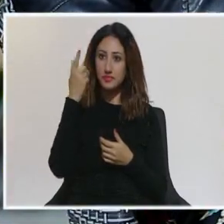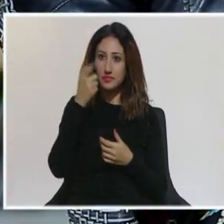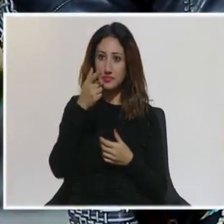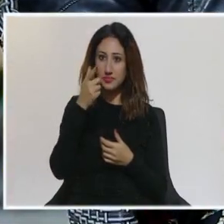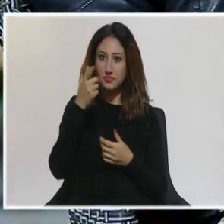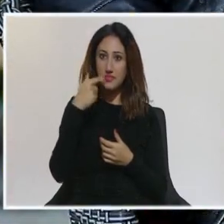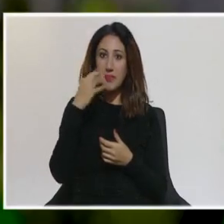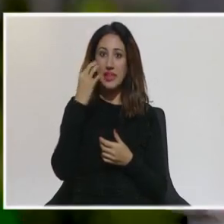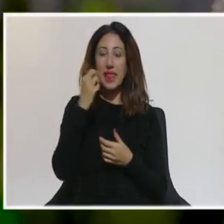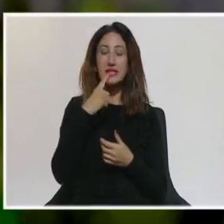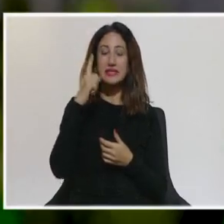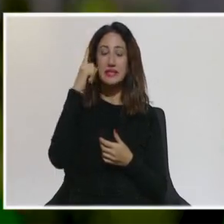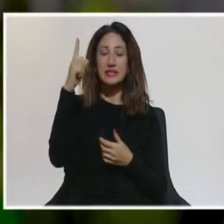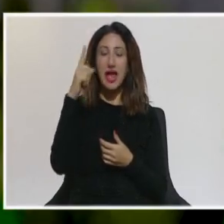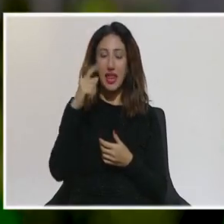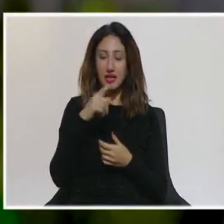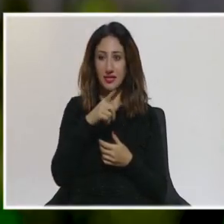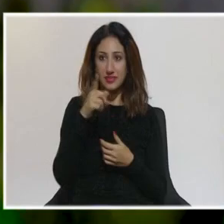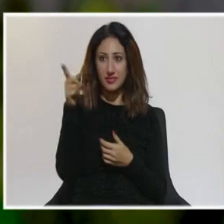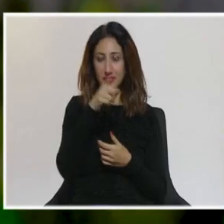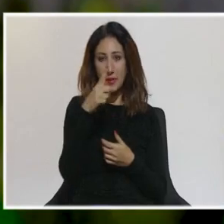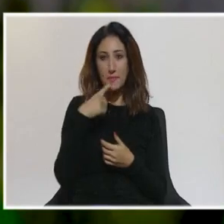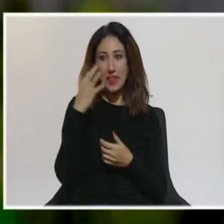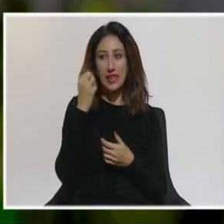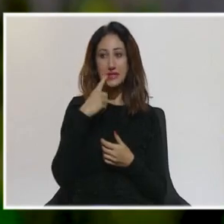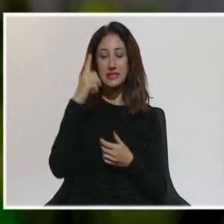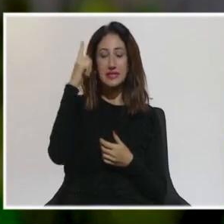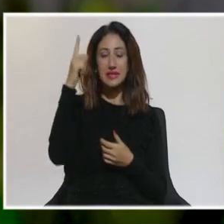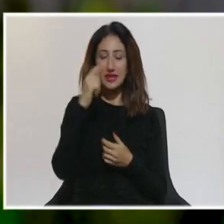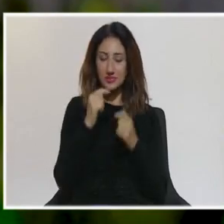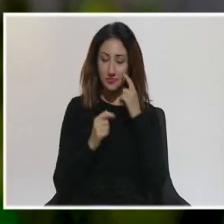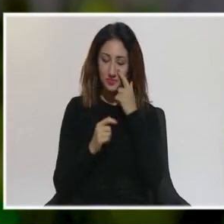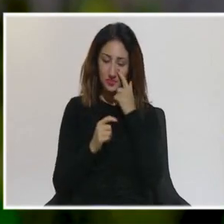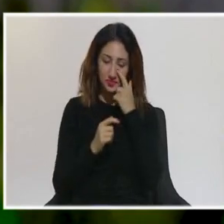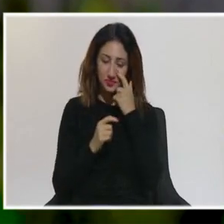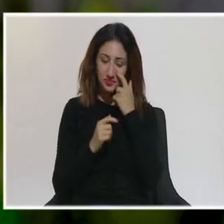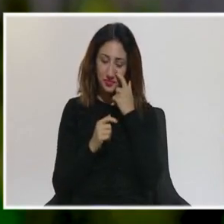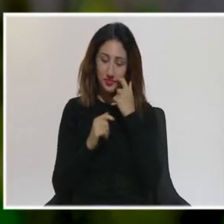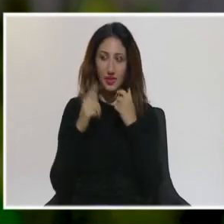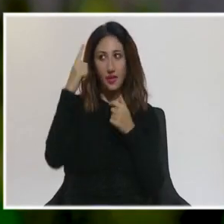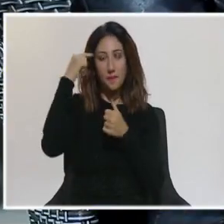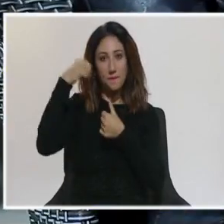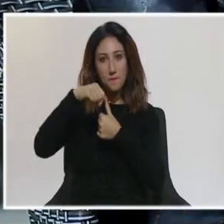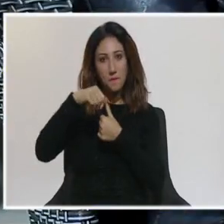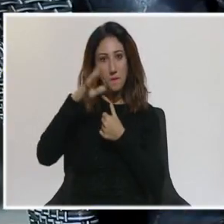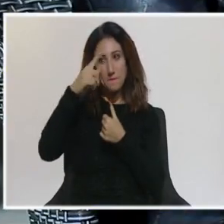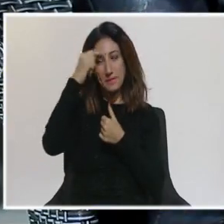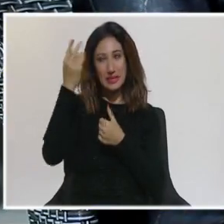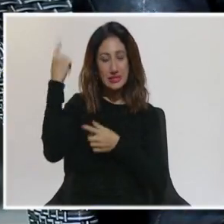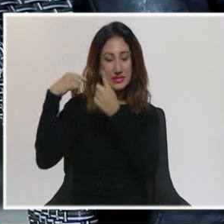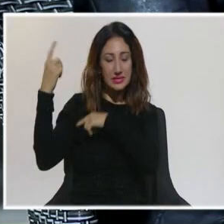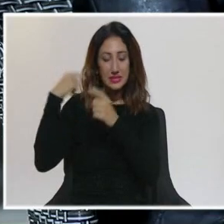من 30 سنه. لو انت هتكتب مذكراتك يا صلاح، مين اول واحد هتكتب عنه في مذكراتك؟ اول